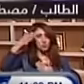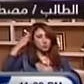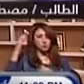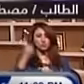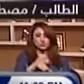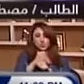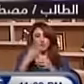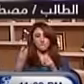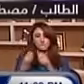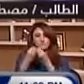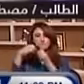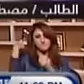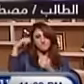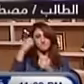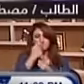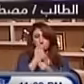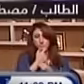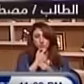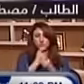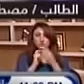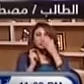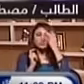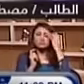انصحهم انه باقي بقى الناس